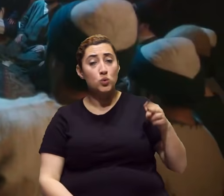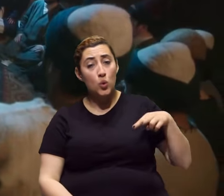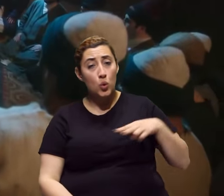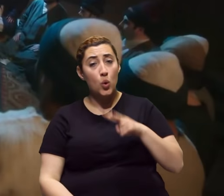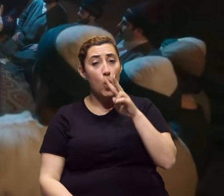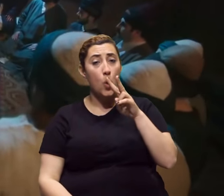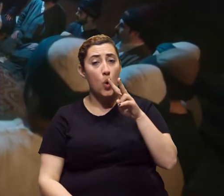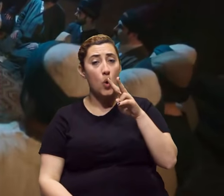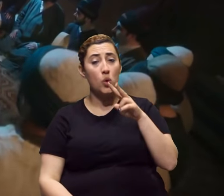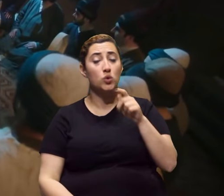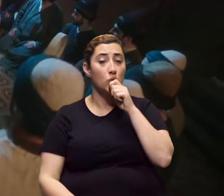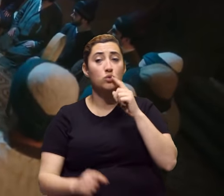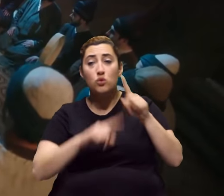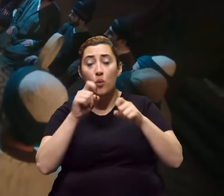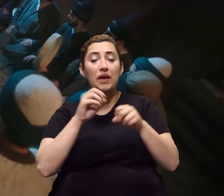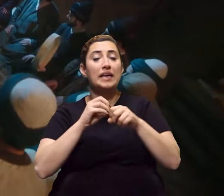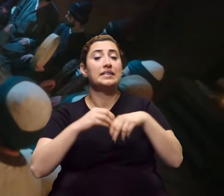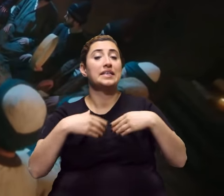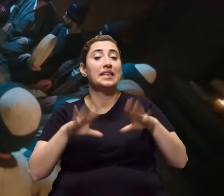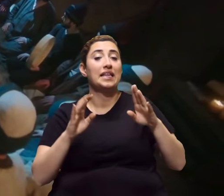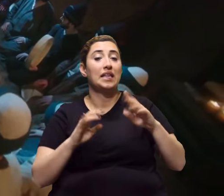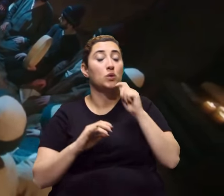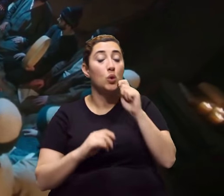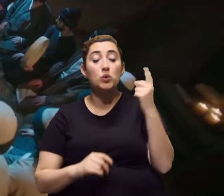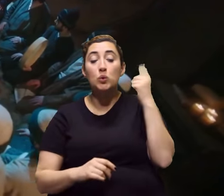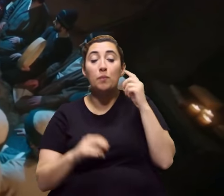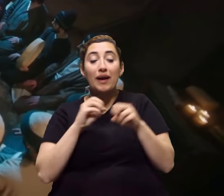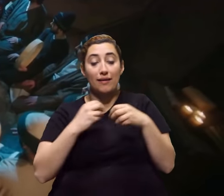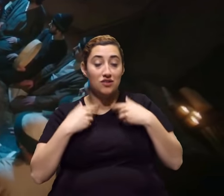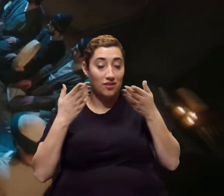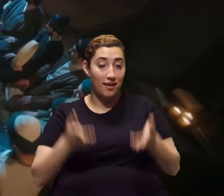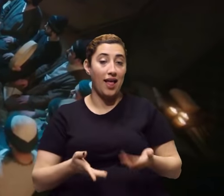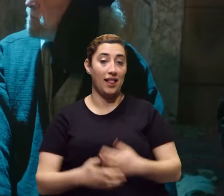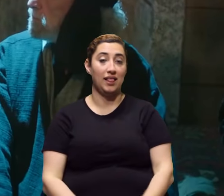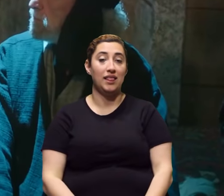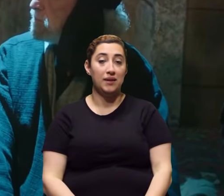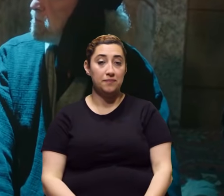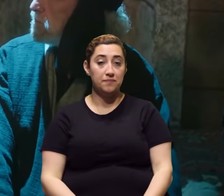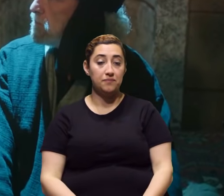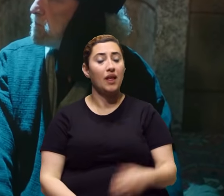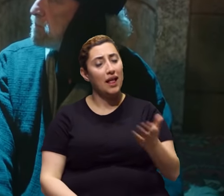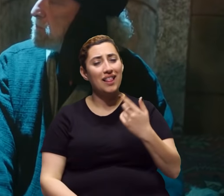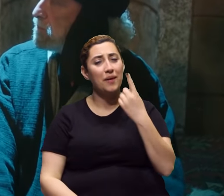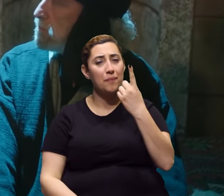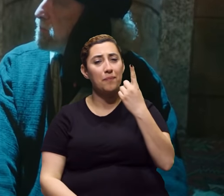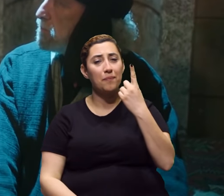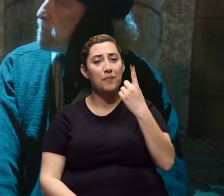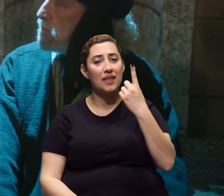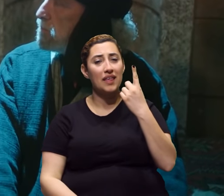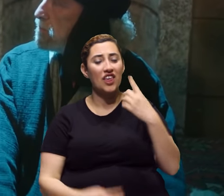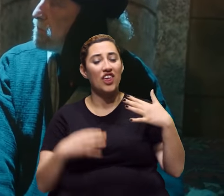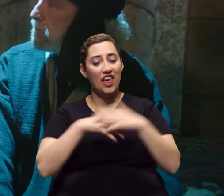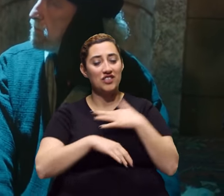yolu söz danışmaya değil, söz işitmeye gelmişiz. Hele bir ihya